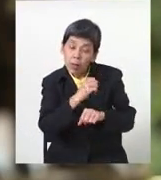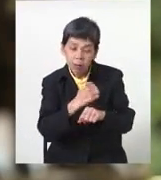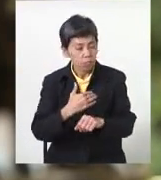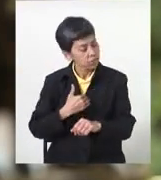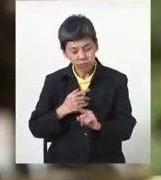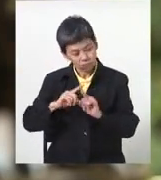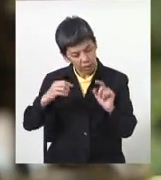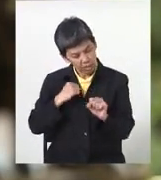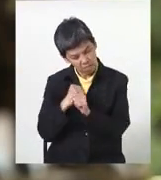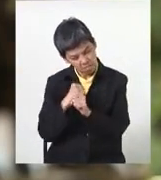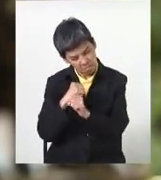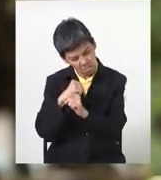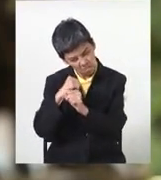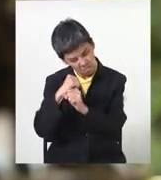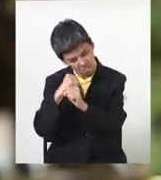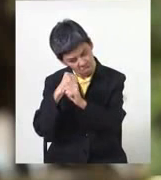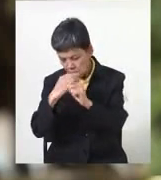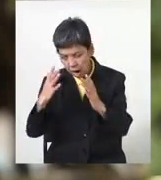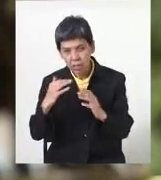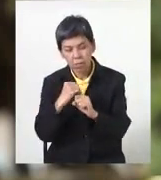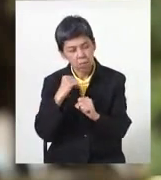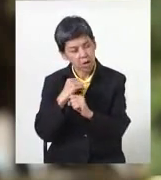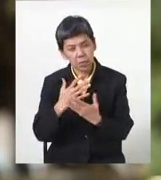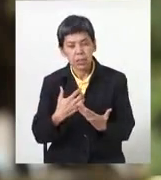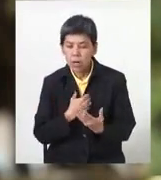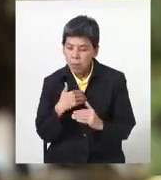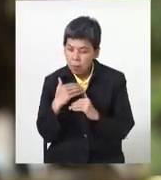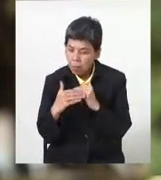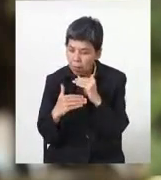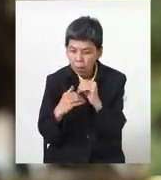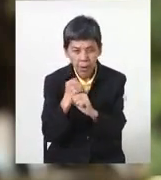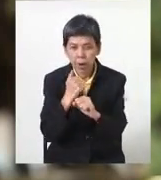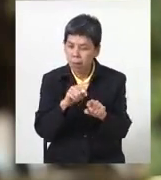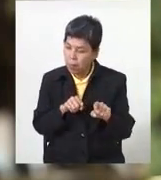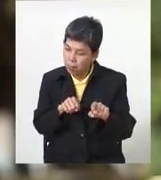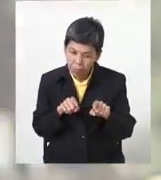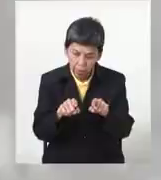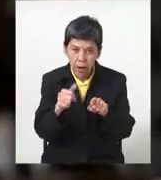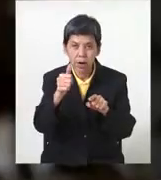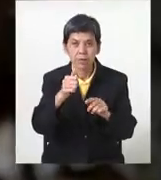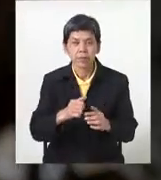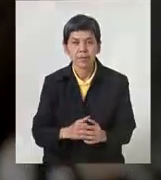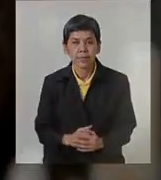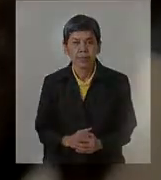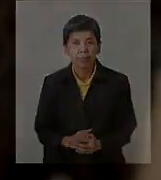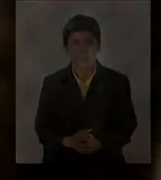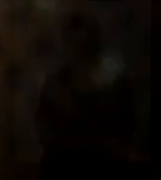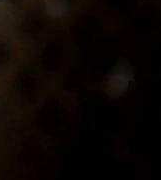ชมผมจะทำงานเป็น 2เท่าของคนปกติเพื่อจะได้ก้าวไปให้ทันเขา